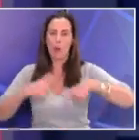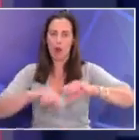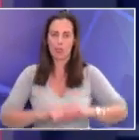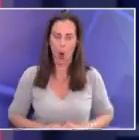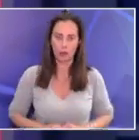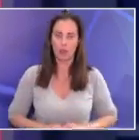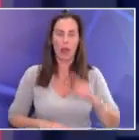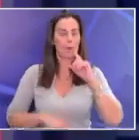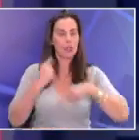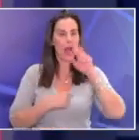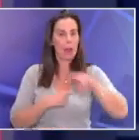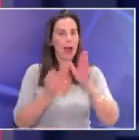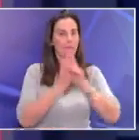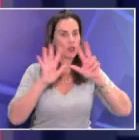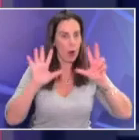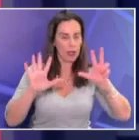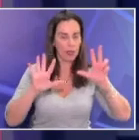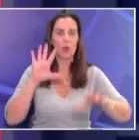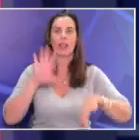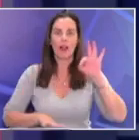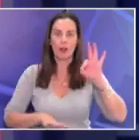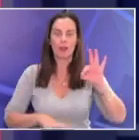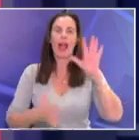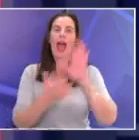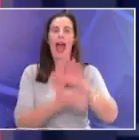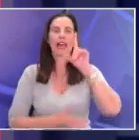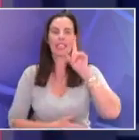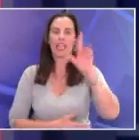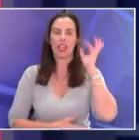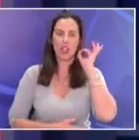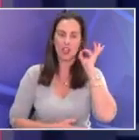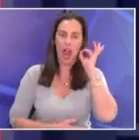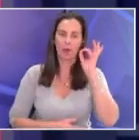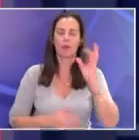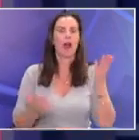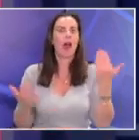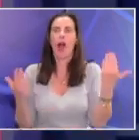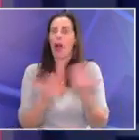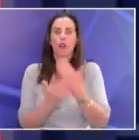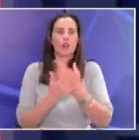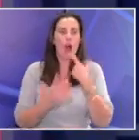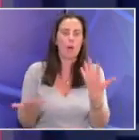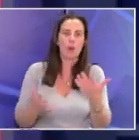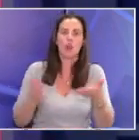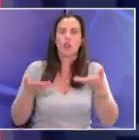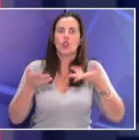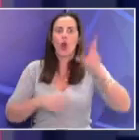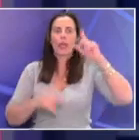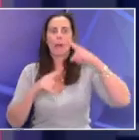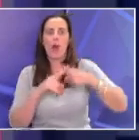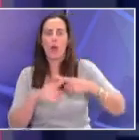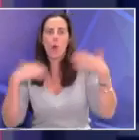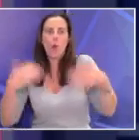מקומיות. בשנת 2018 נבחרו 11 נשים. הכותרות זעקו, יותר